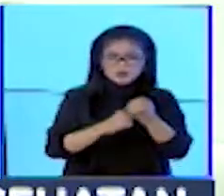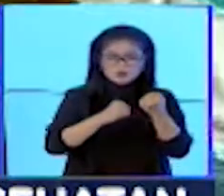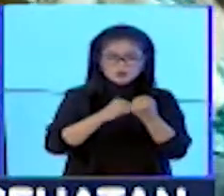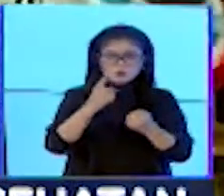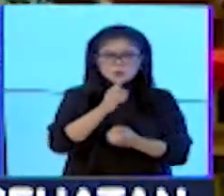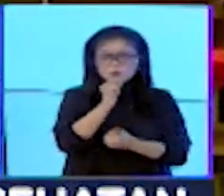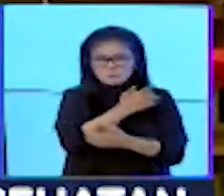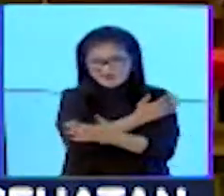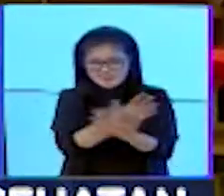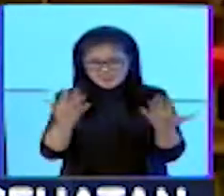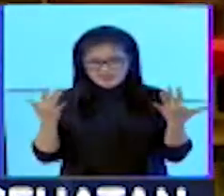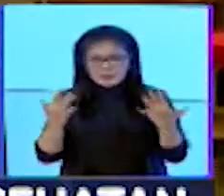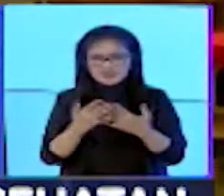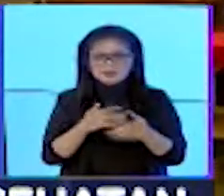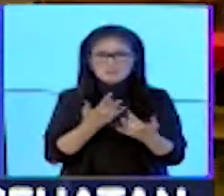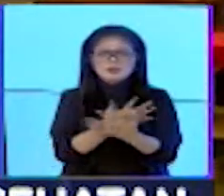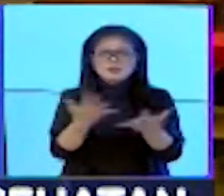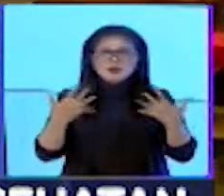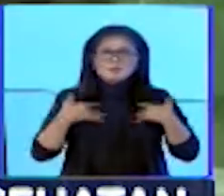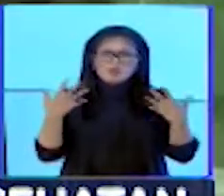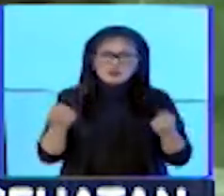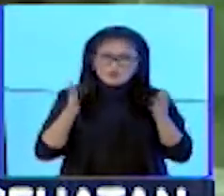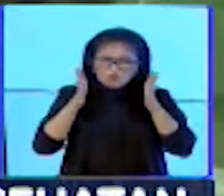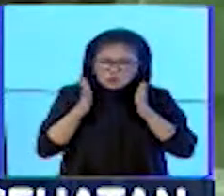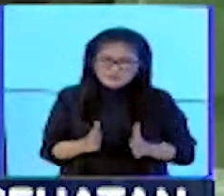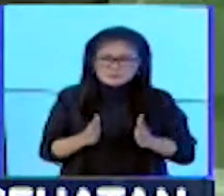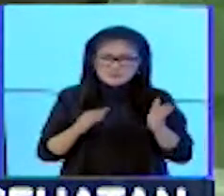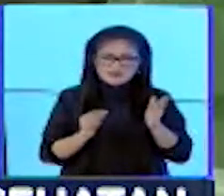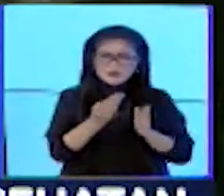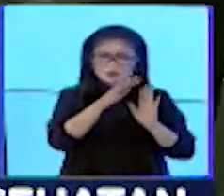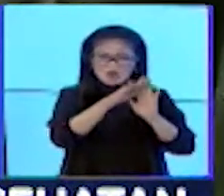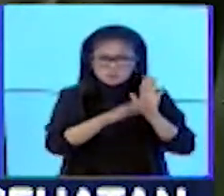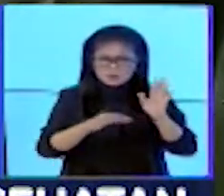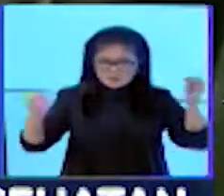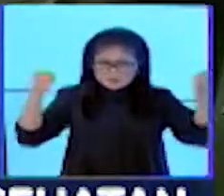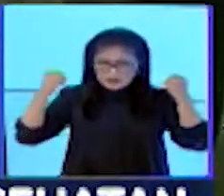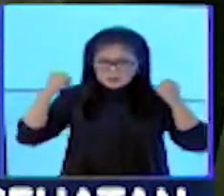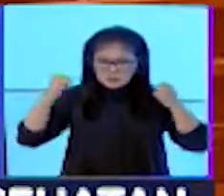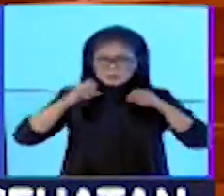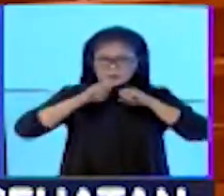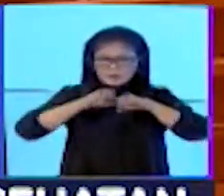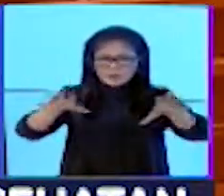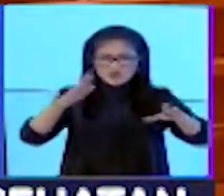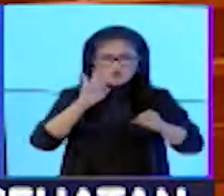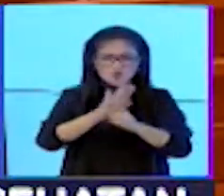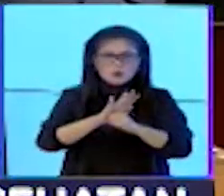Salah satunya, masyarakat diharapkan lebih disiplin dalam menerapkan protokol kesehatan agar penyebaran COVID-19 dapat